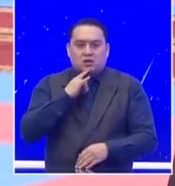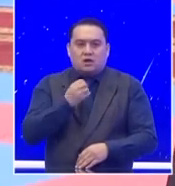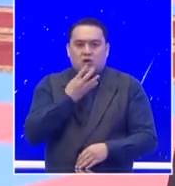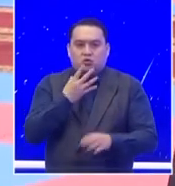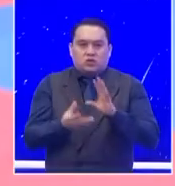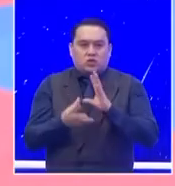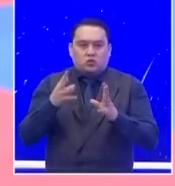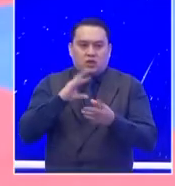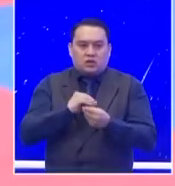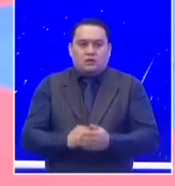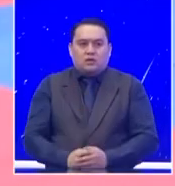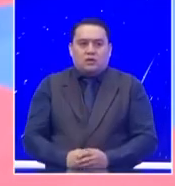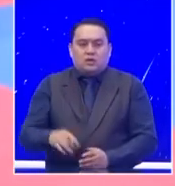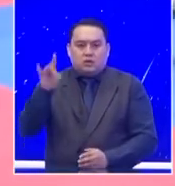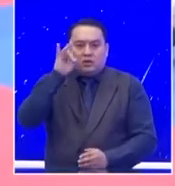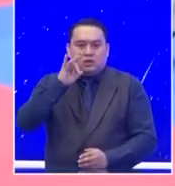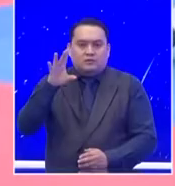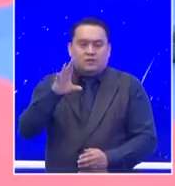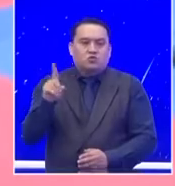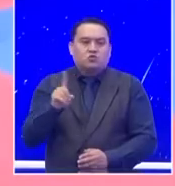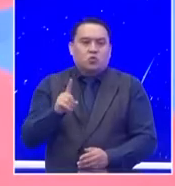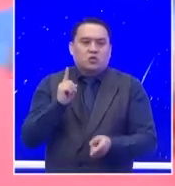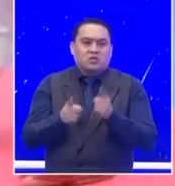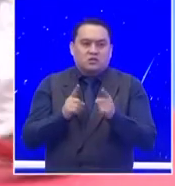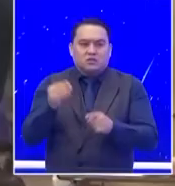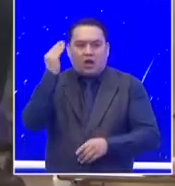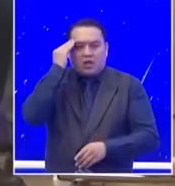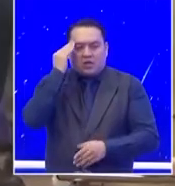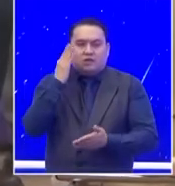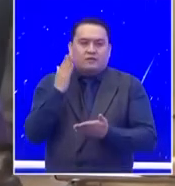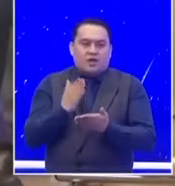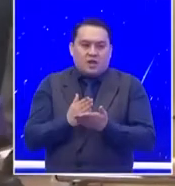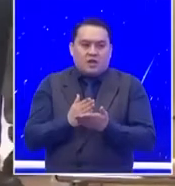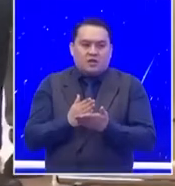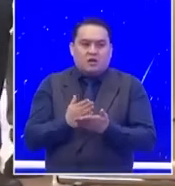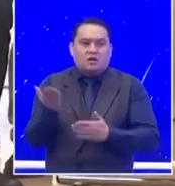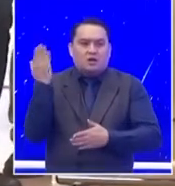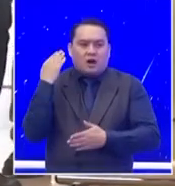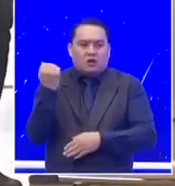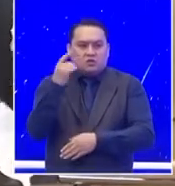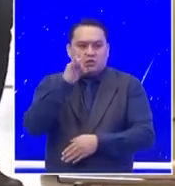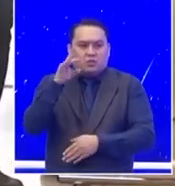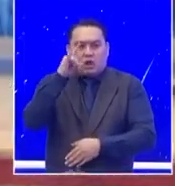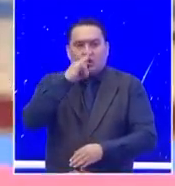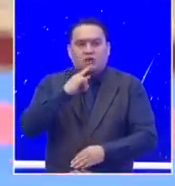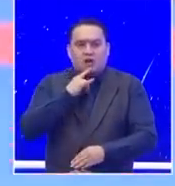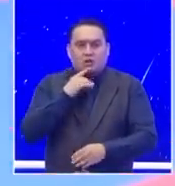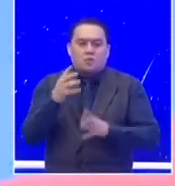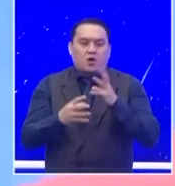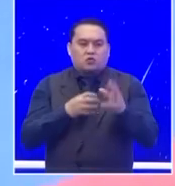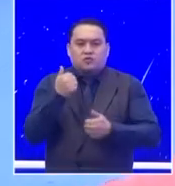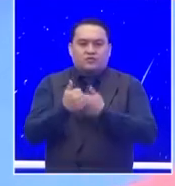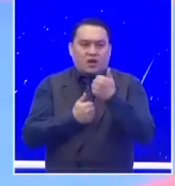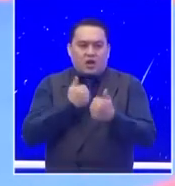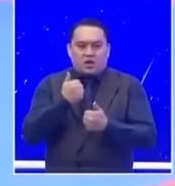хорошие результаты. Известно, что среди участников действительно много талантливых ребят. Те, кто уже ранее становился чемпионом Казахстана и международных